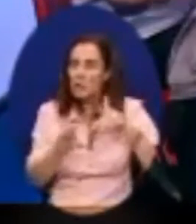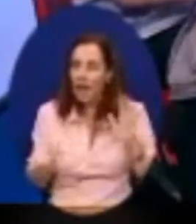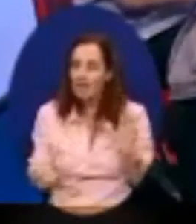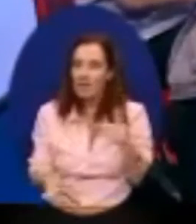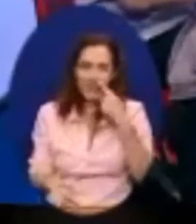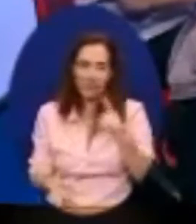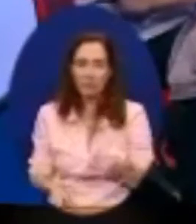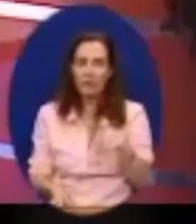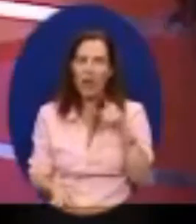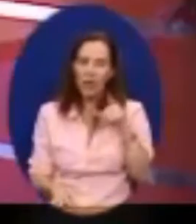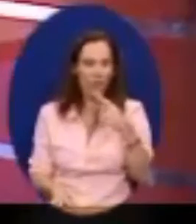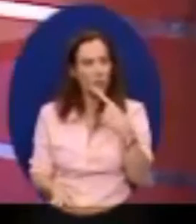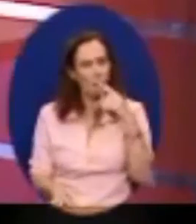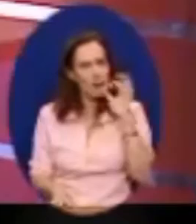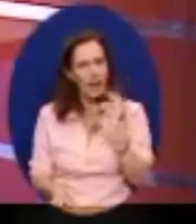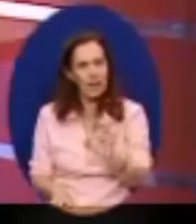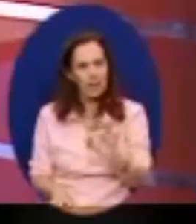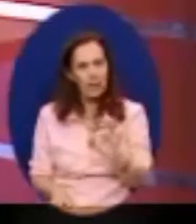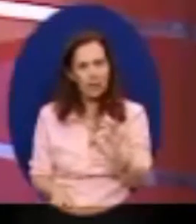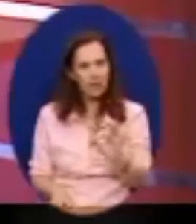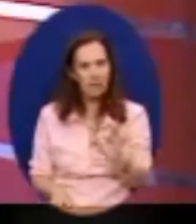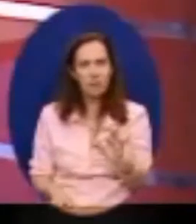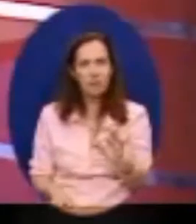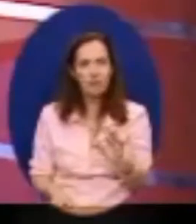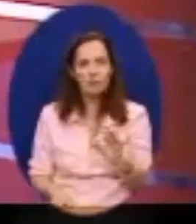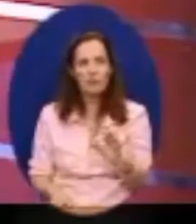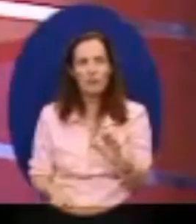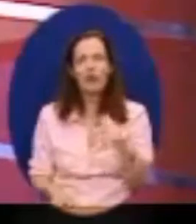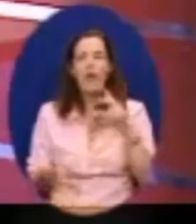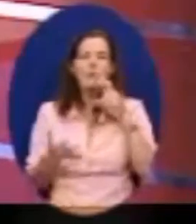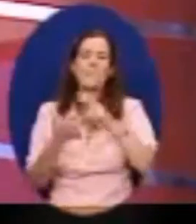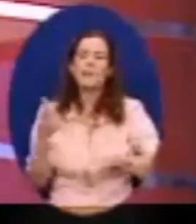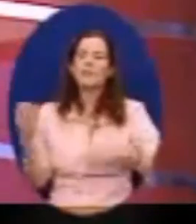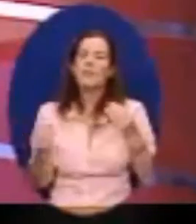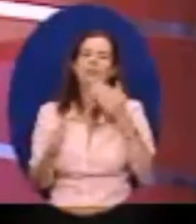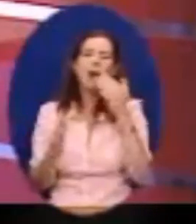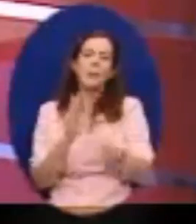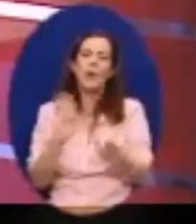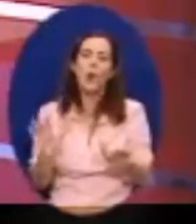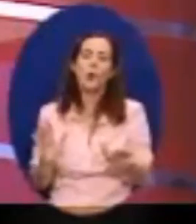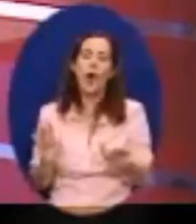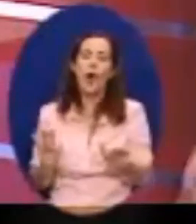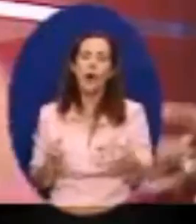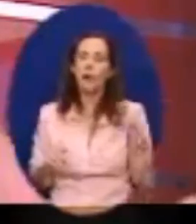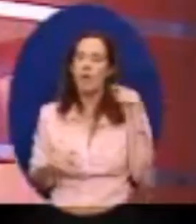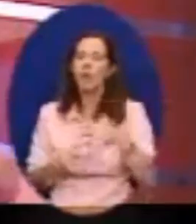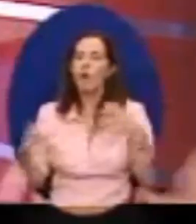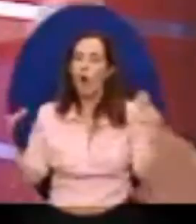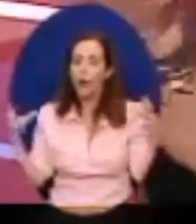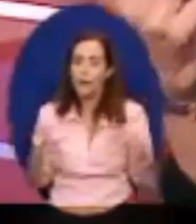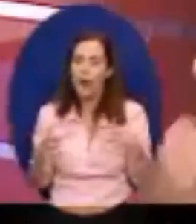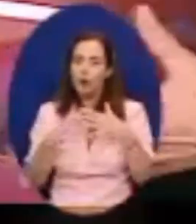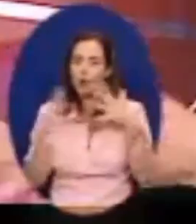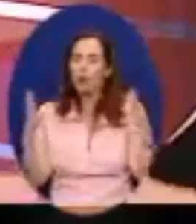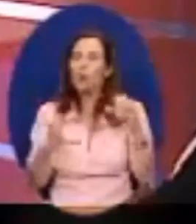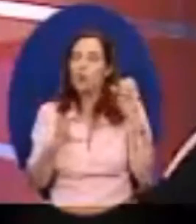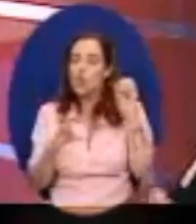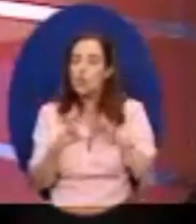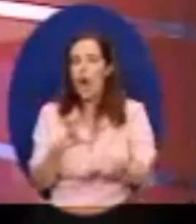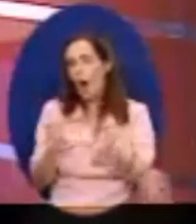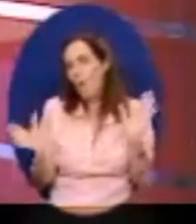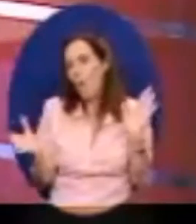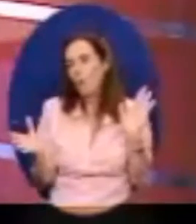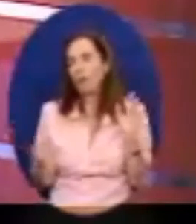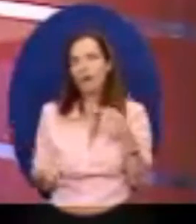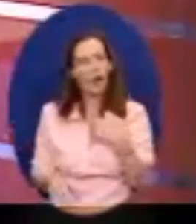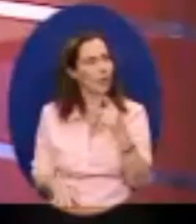רגע, אז לשיטתך בעצם אתה אומר... מיסים זה עניין מיותר לחלוטין עבור חברות כל כך גדולות שתרמו בדרכן